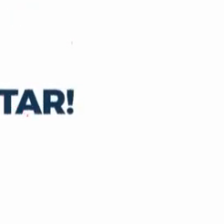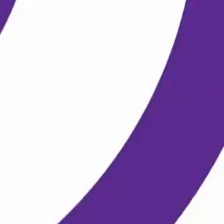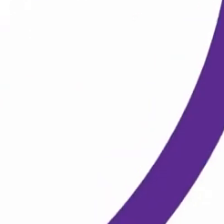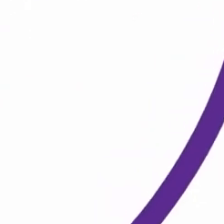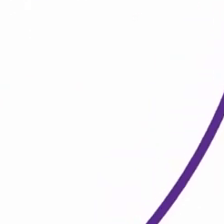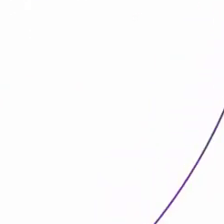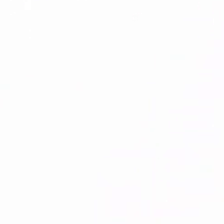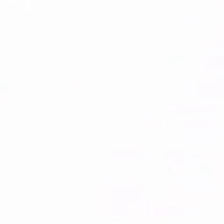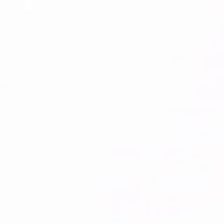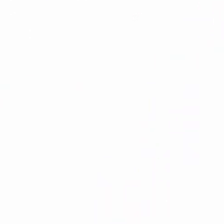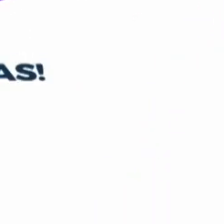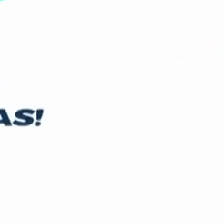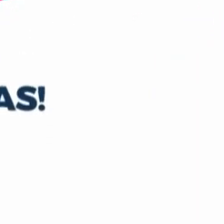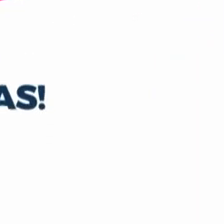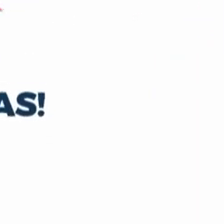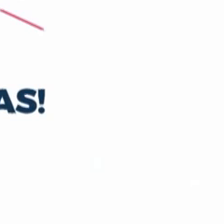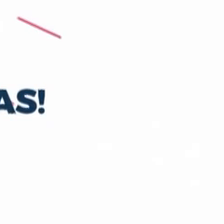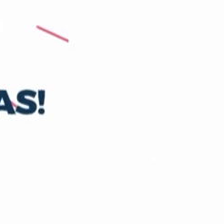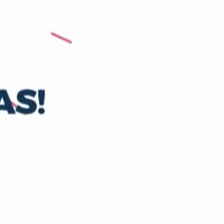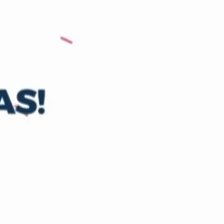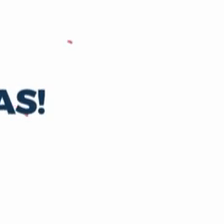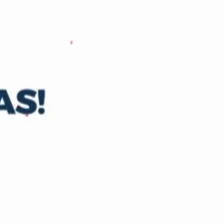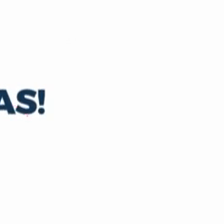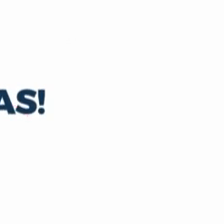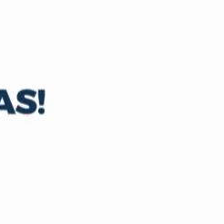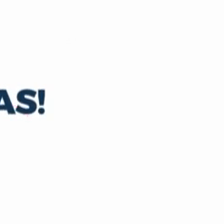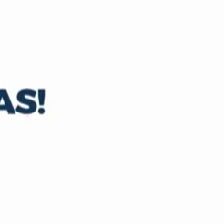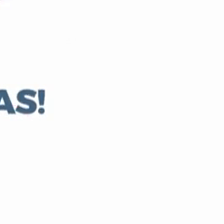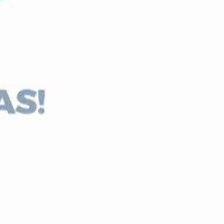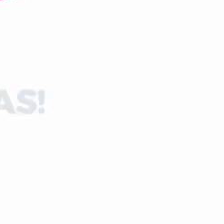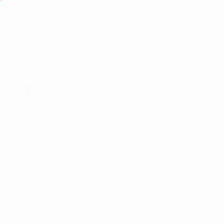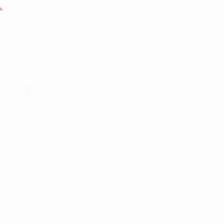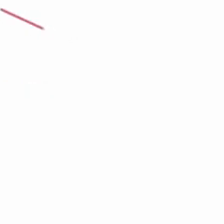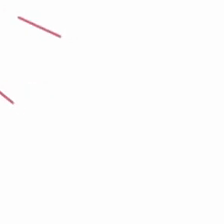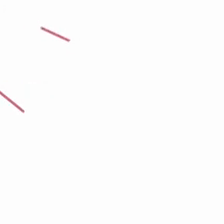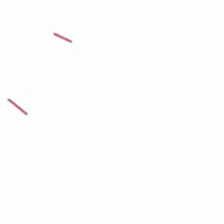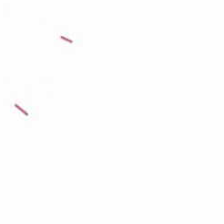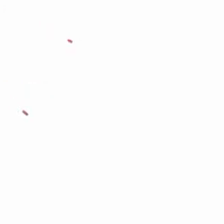KPM Didik TV KPM.